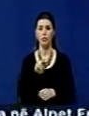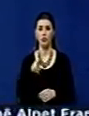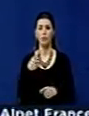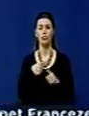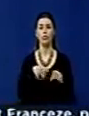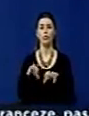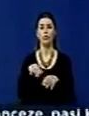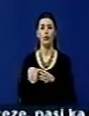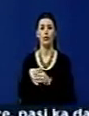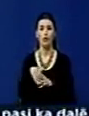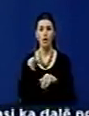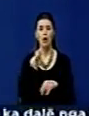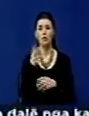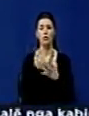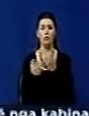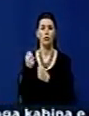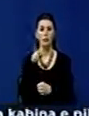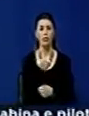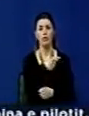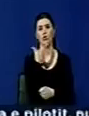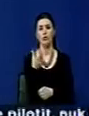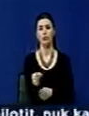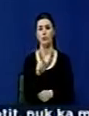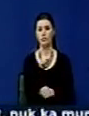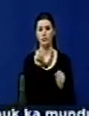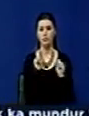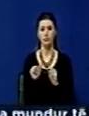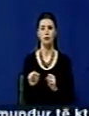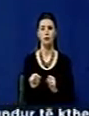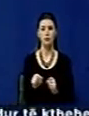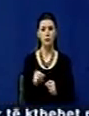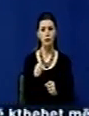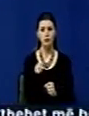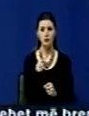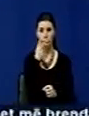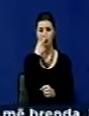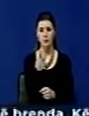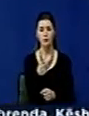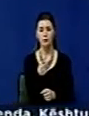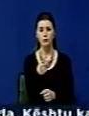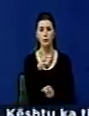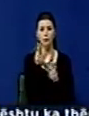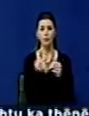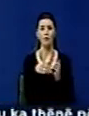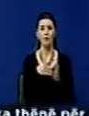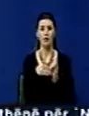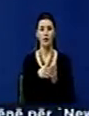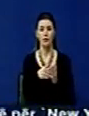punësuar, kanë përfituar prej skemave tjera. Dhe kjo po shihet në vazhdimsi. Çka është më rëndësi me cek është se ne jemi